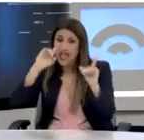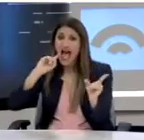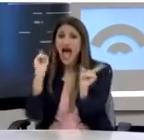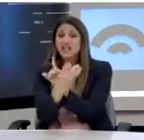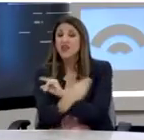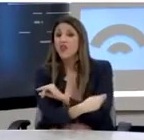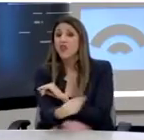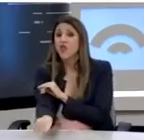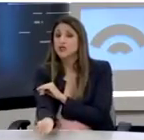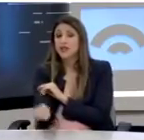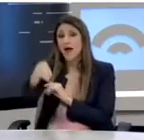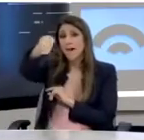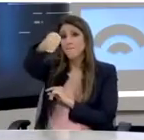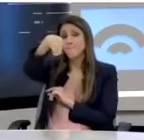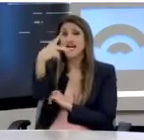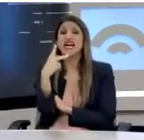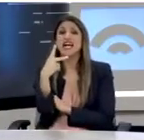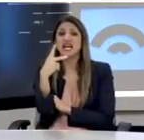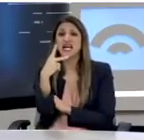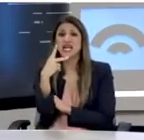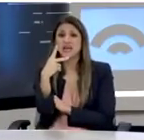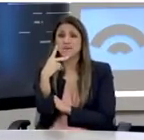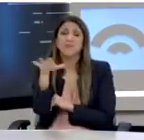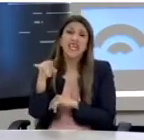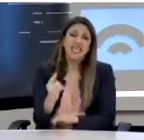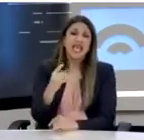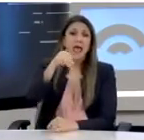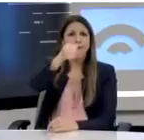MK, MK και MKD.